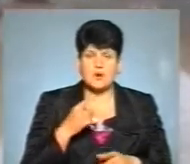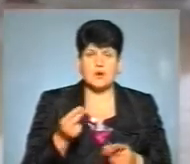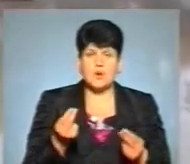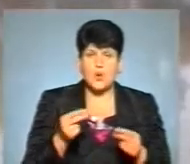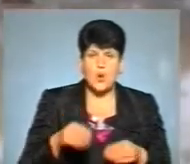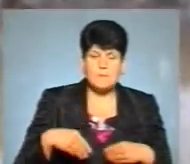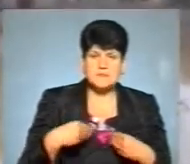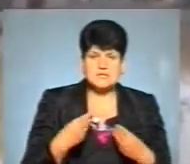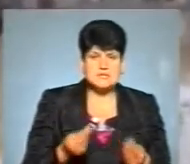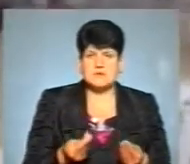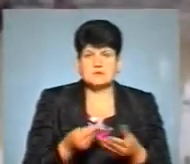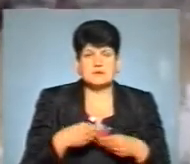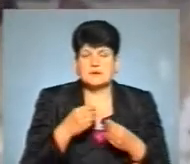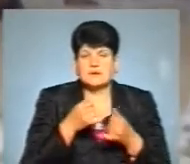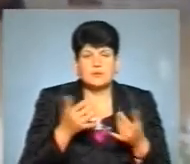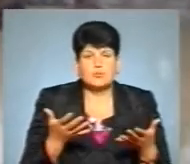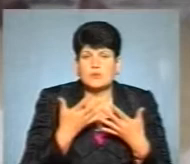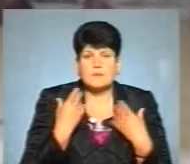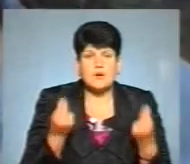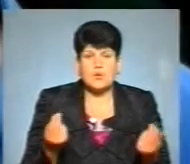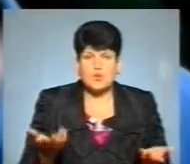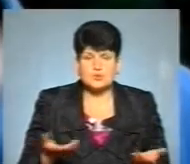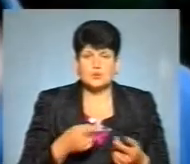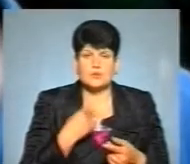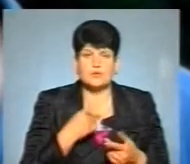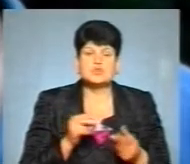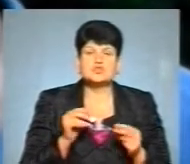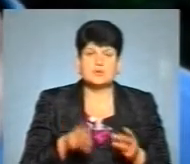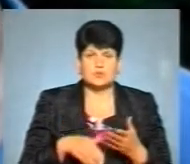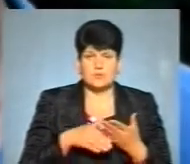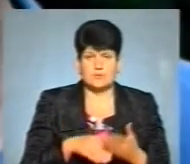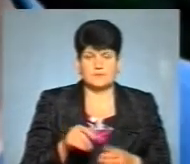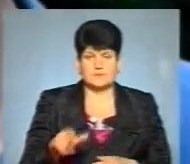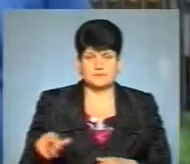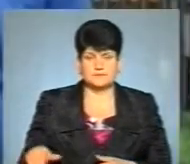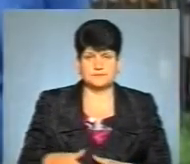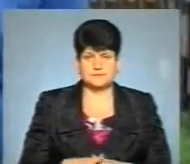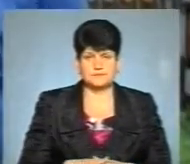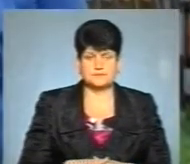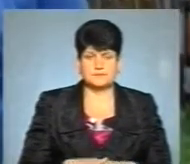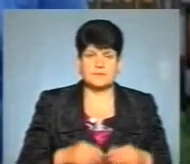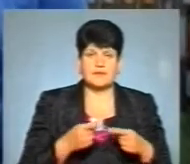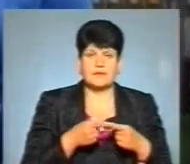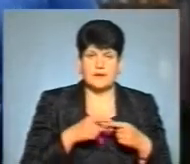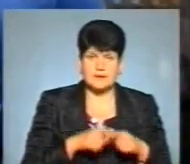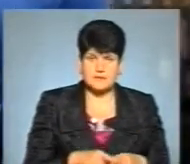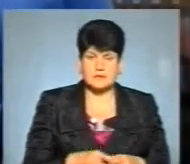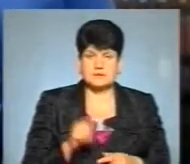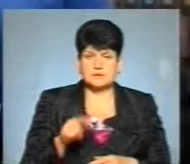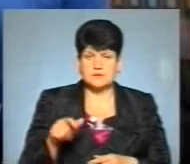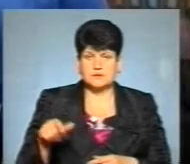людям селищна рада не може, бо немає грошей. Розповідає, чим допомагає жителям. У 2008 році, як було техніка,